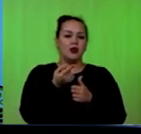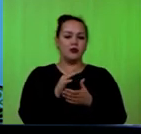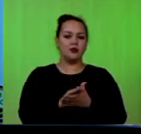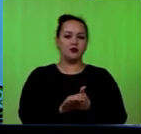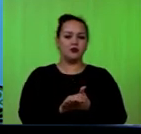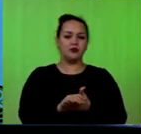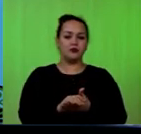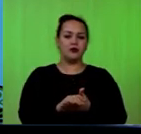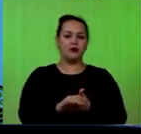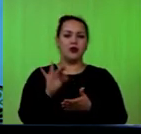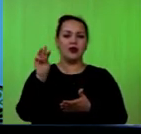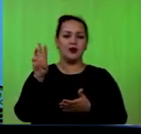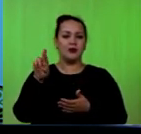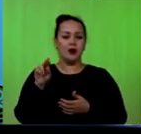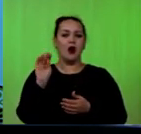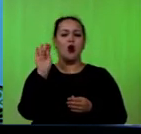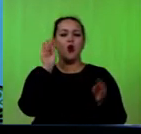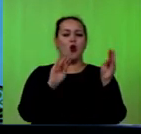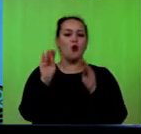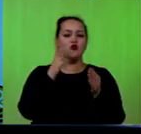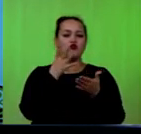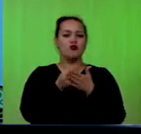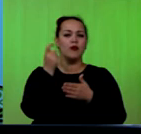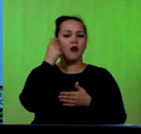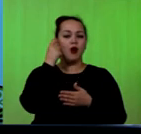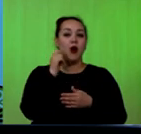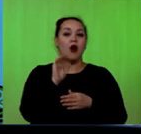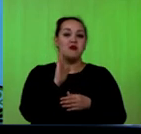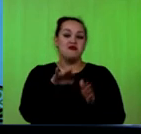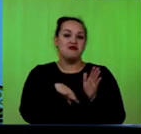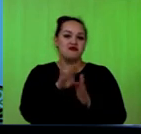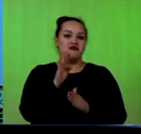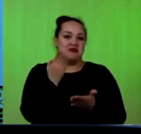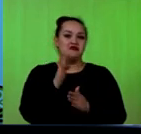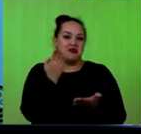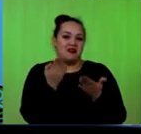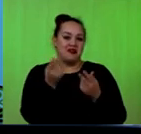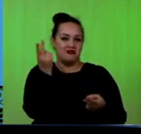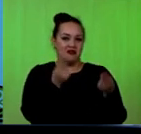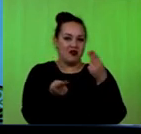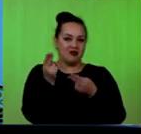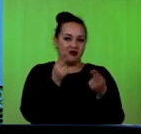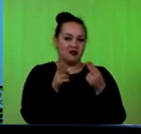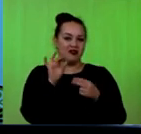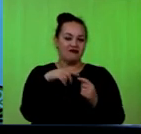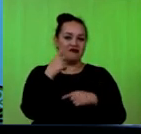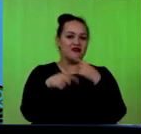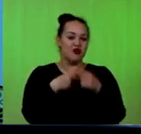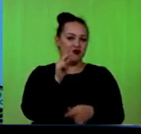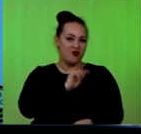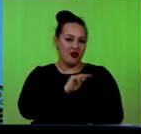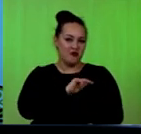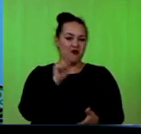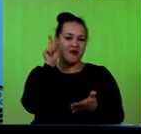опишите свою махали а будет лучше если вы ее нарисуете и тогда следующие работы мы